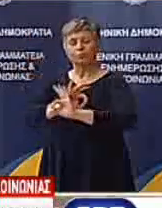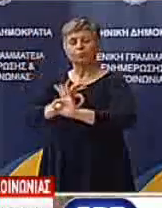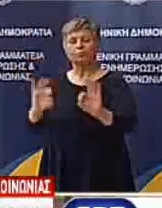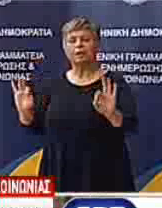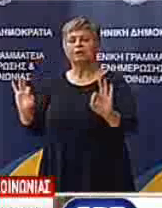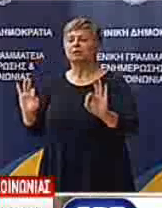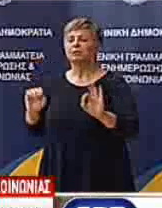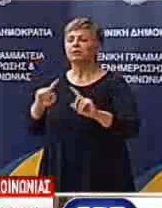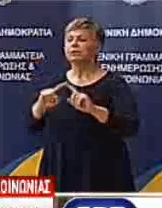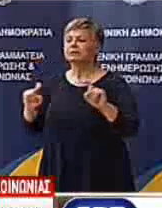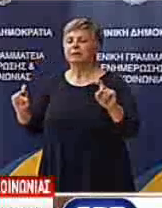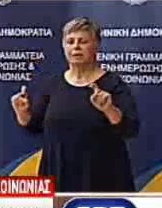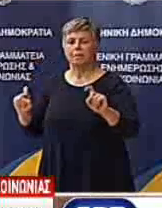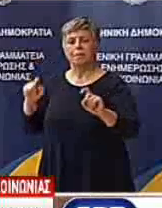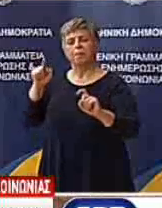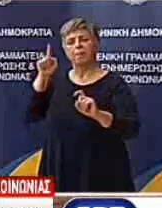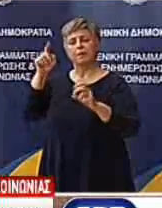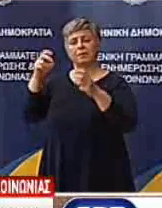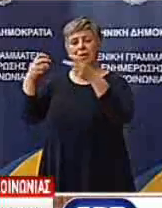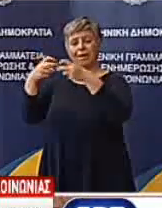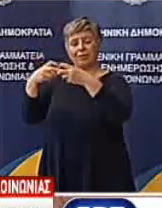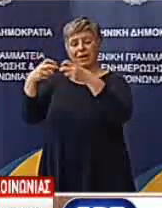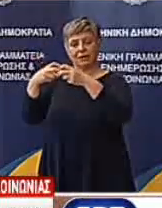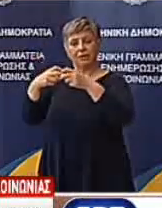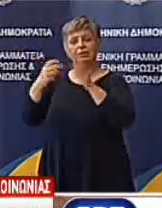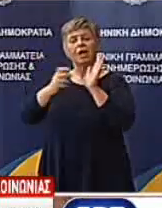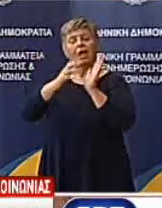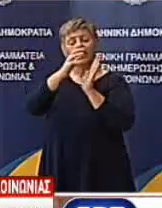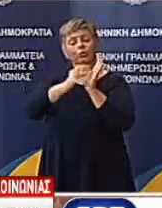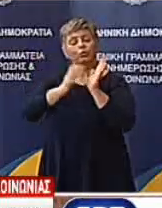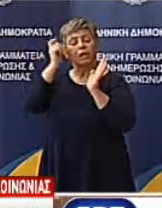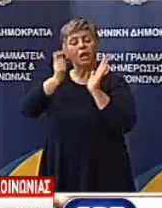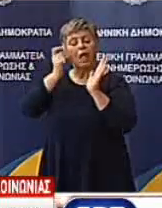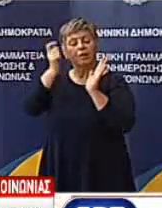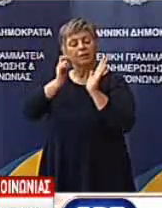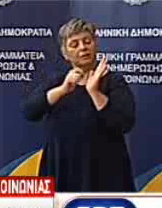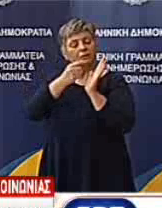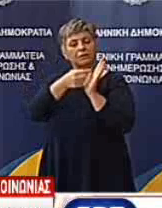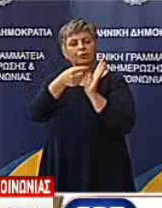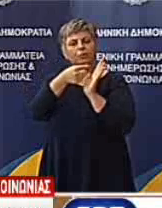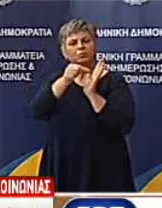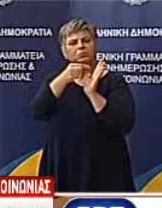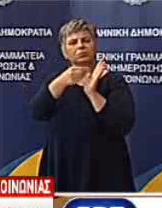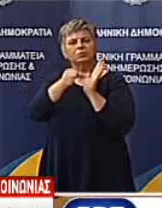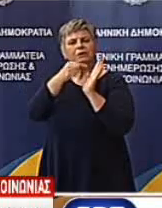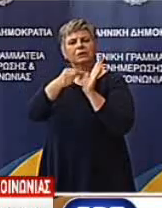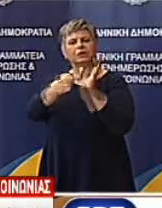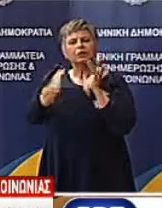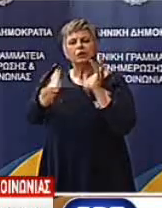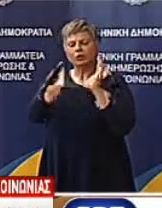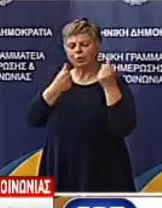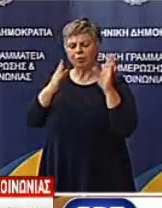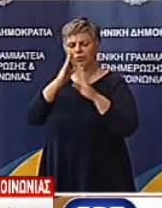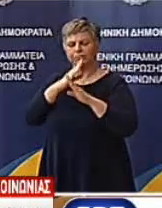ουσιαστικά οι Βρυξέλλες μαγείρεψαν τις εκθέσεις, αλλίωσαν τις εκθέσεις των ειδικών οι οποίοι είχαν φτάσει στην